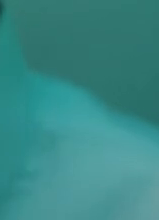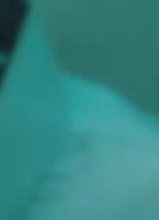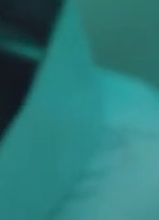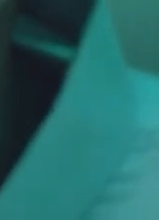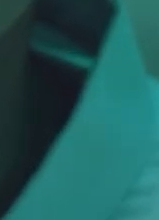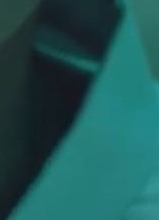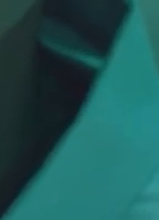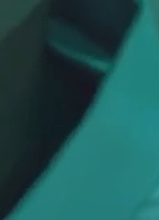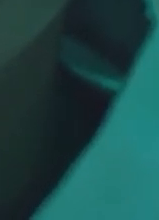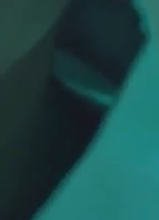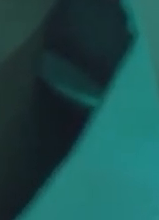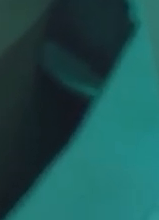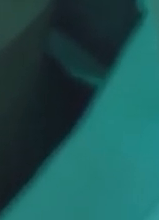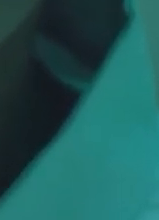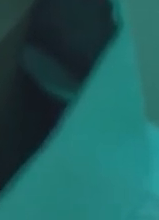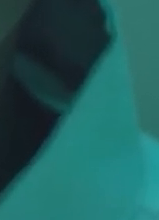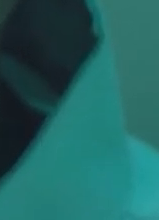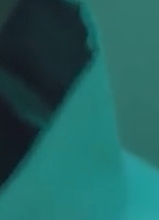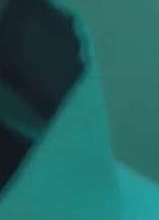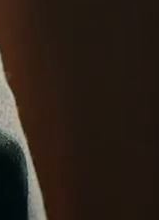누구나 그렇듯이 말입니다.